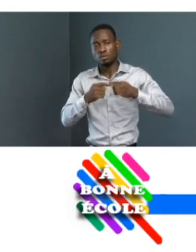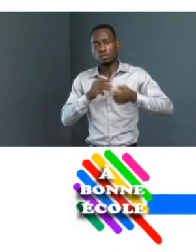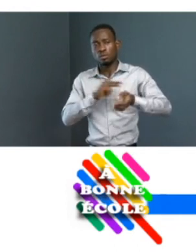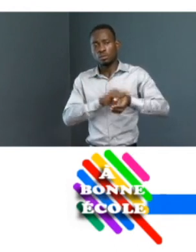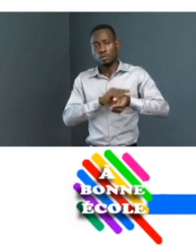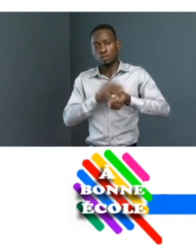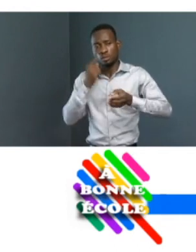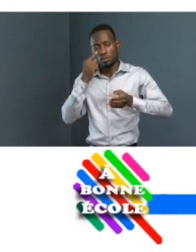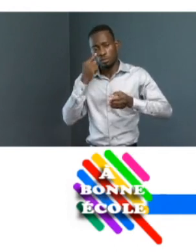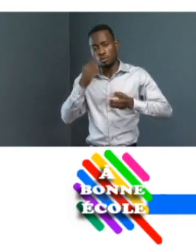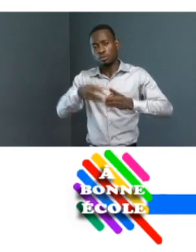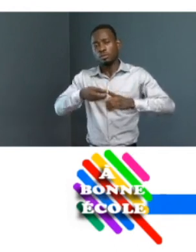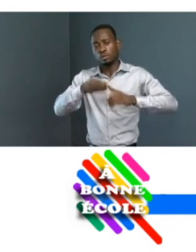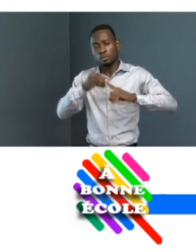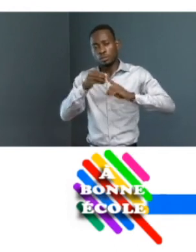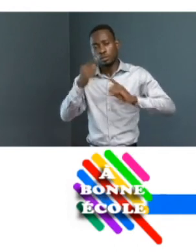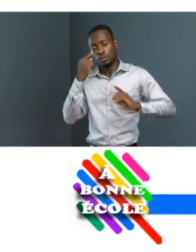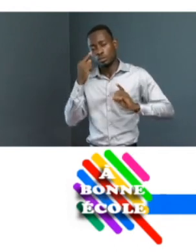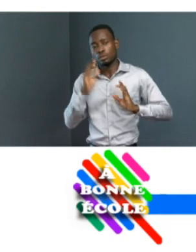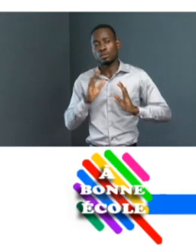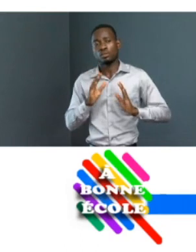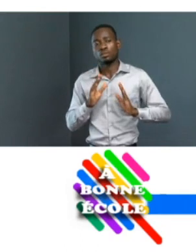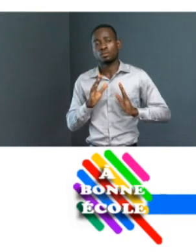un spécialiste.